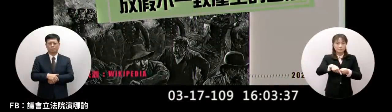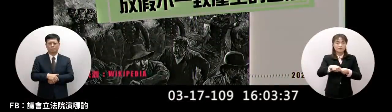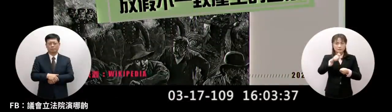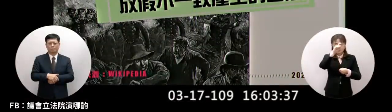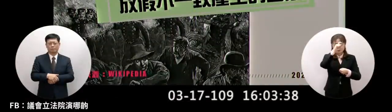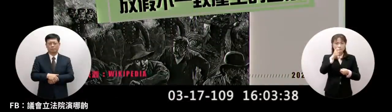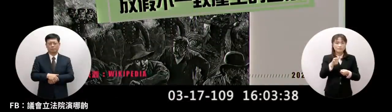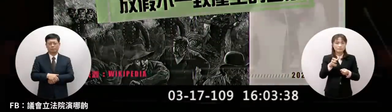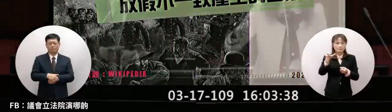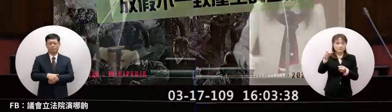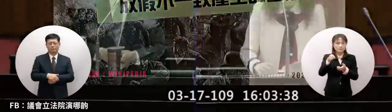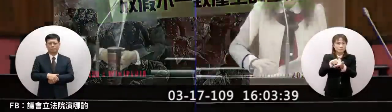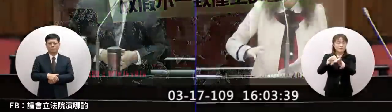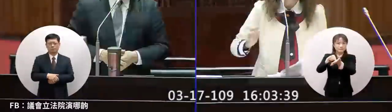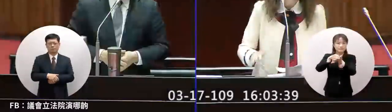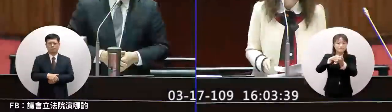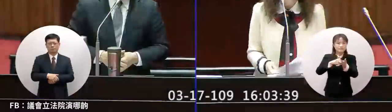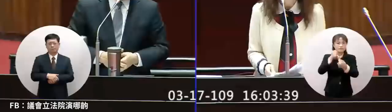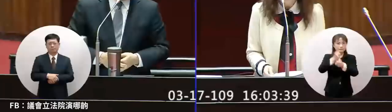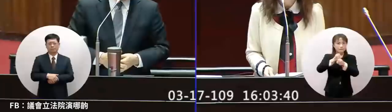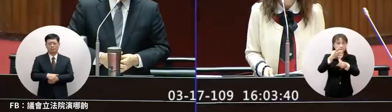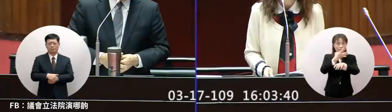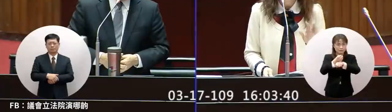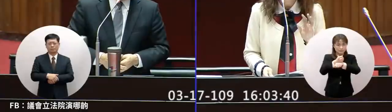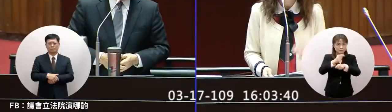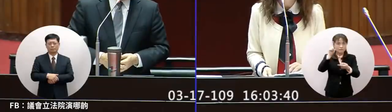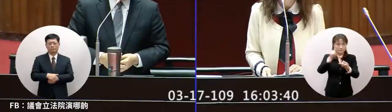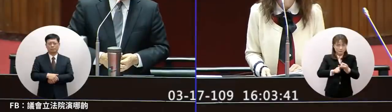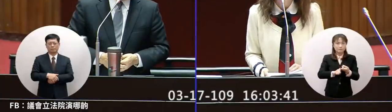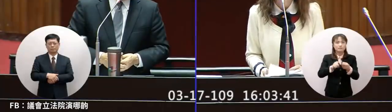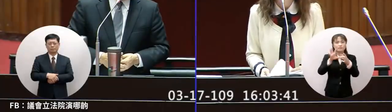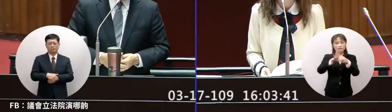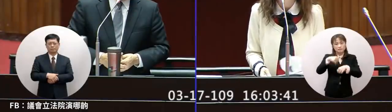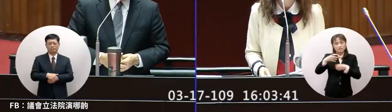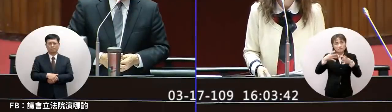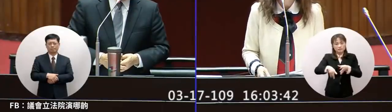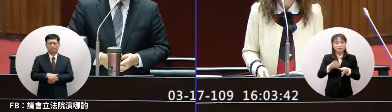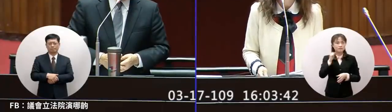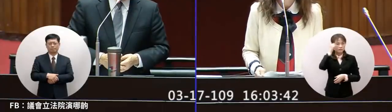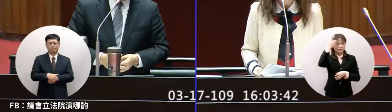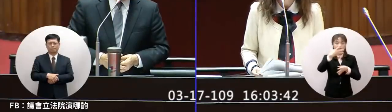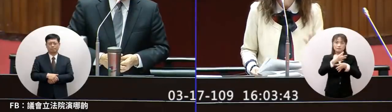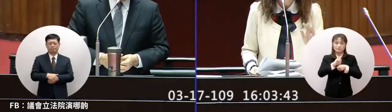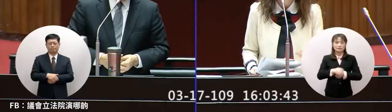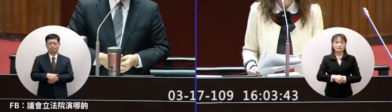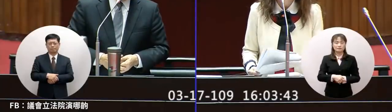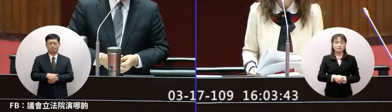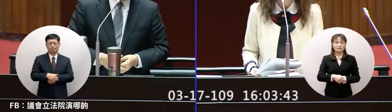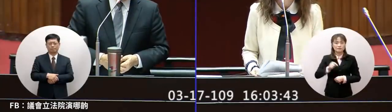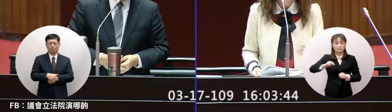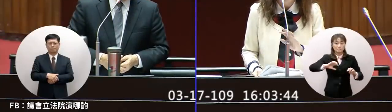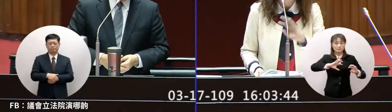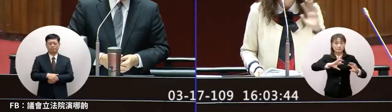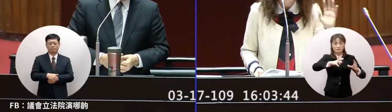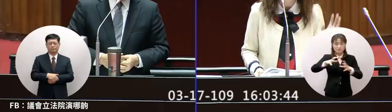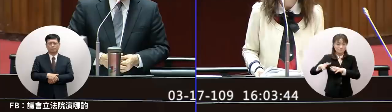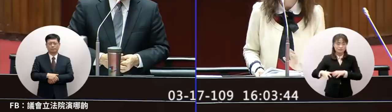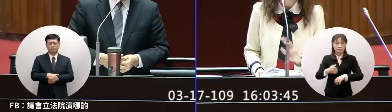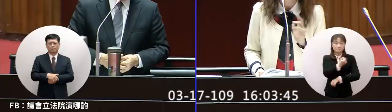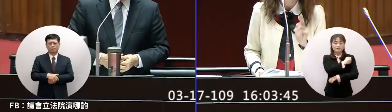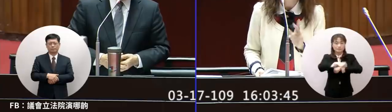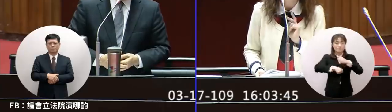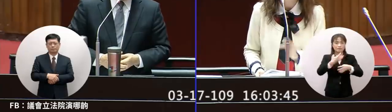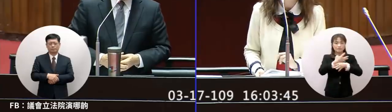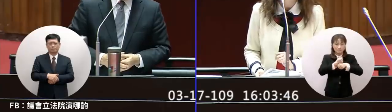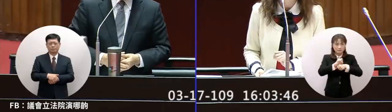间啊，所以吼这个警察咯武力来镇压的这个一个纪念日啦吼，啊，所以我想这个国际劳动节，全世